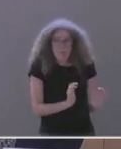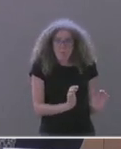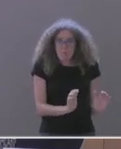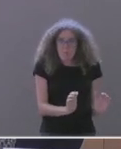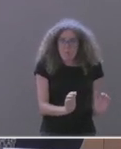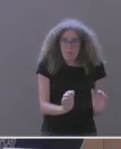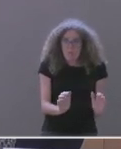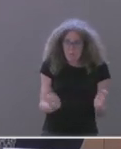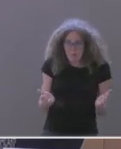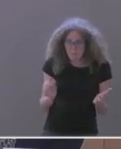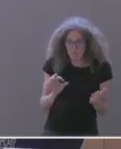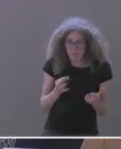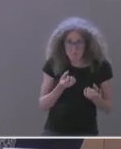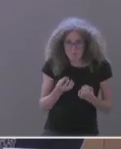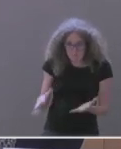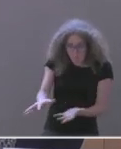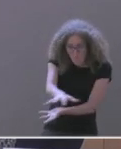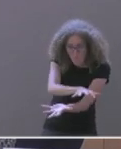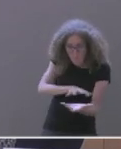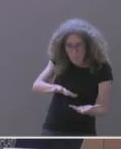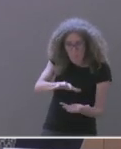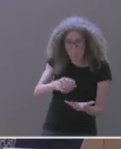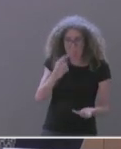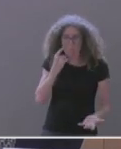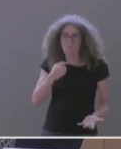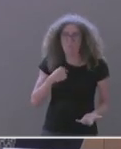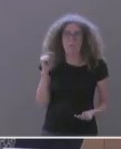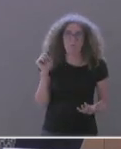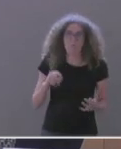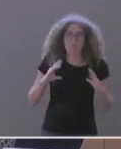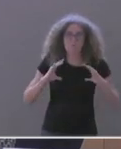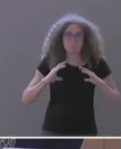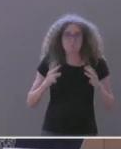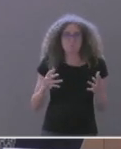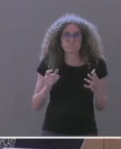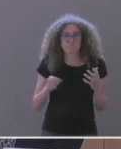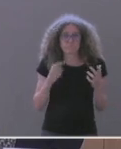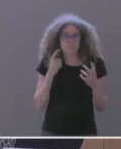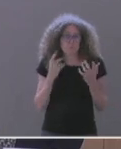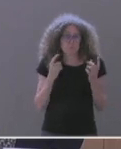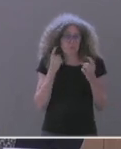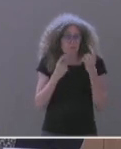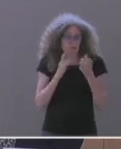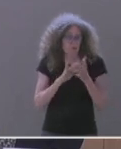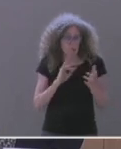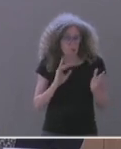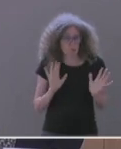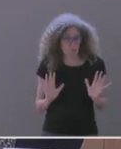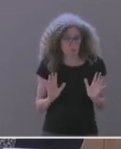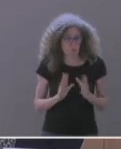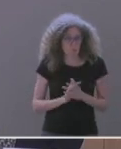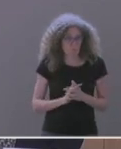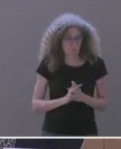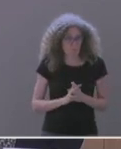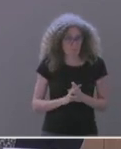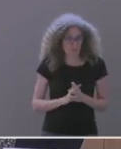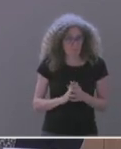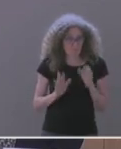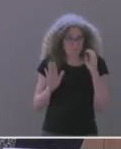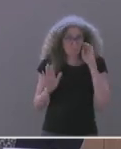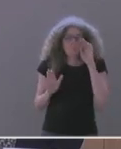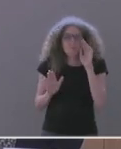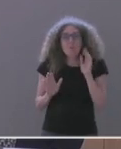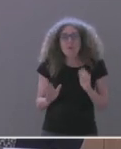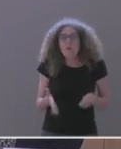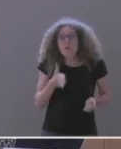me paraît essentiel d'activer tous les leviers possibles. Bon, je voudrais noter, il ne faut pas se cacher